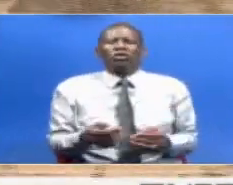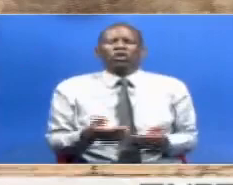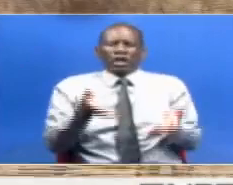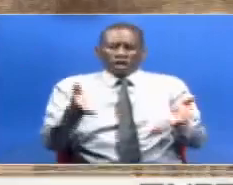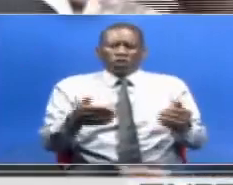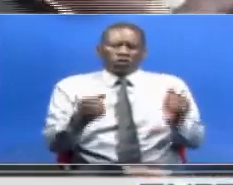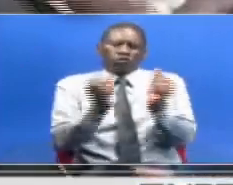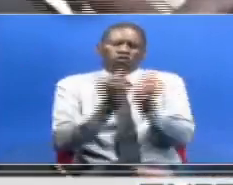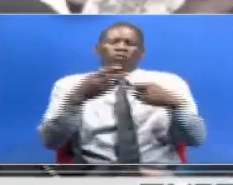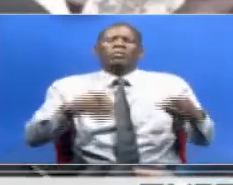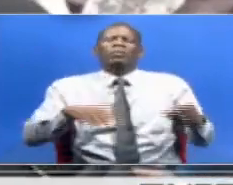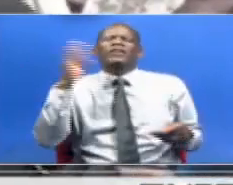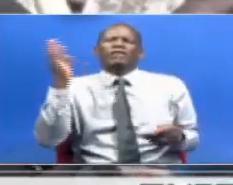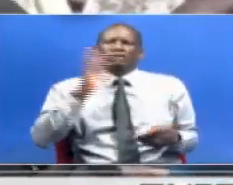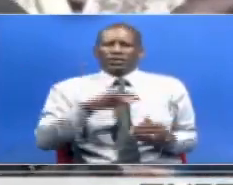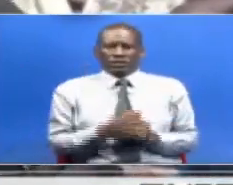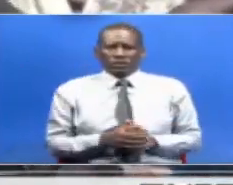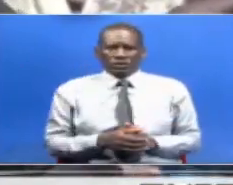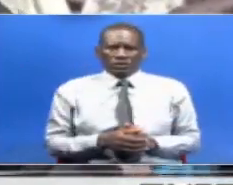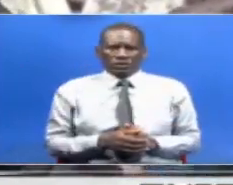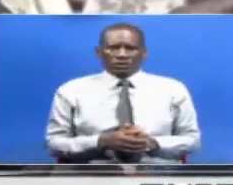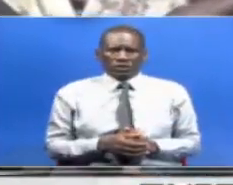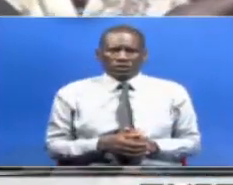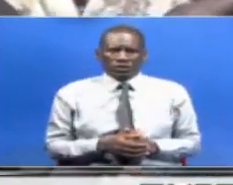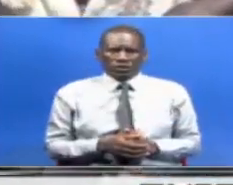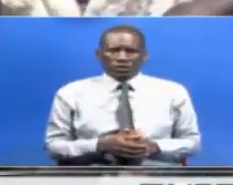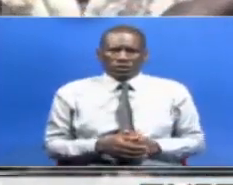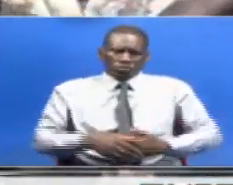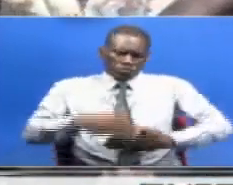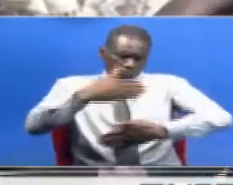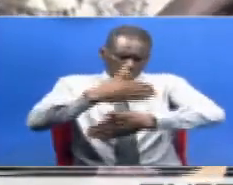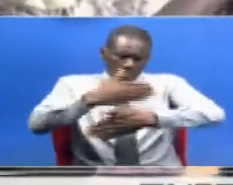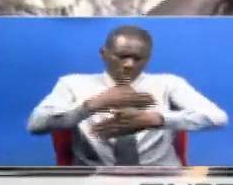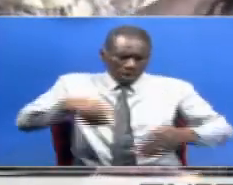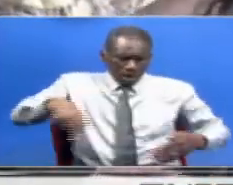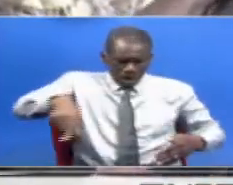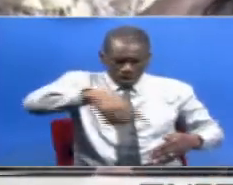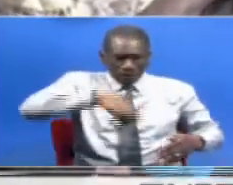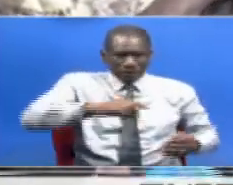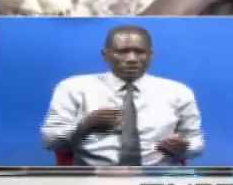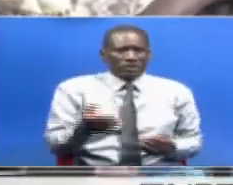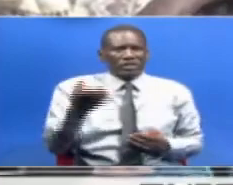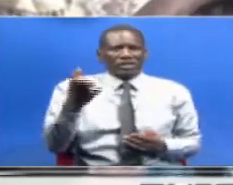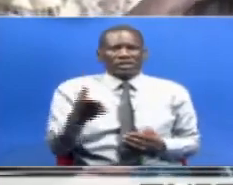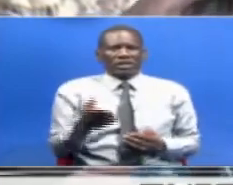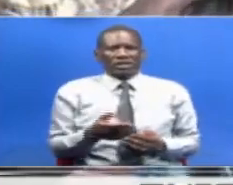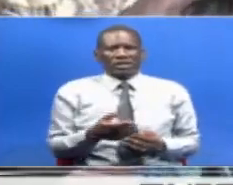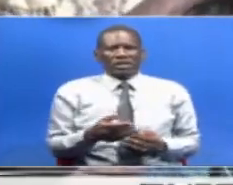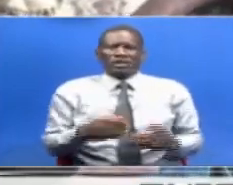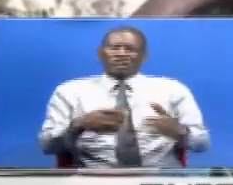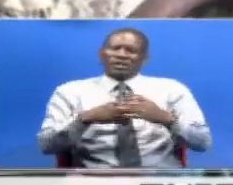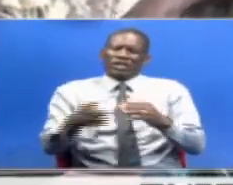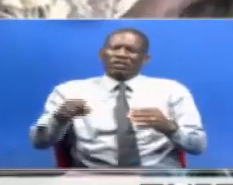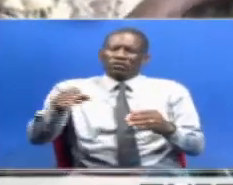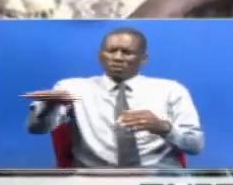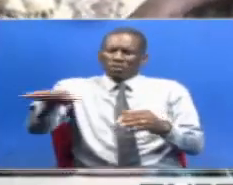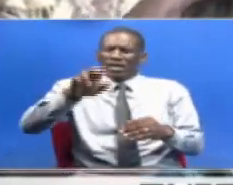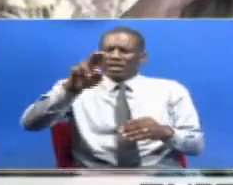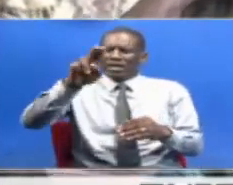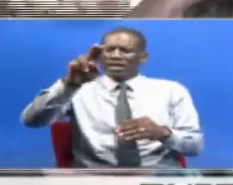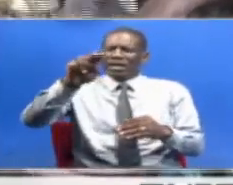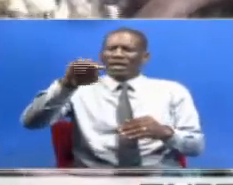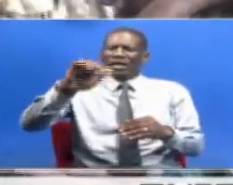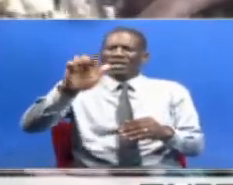watu 12. Ile paka yetu ni Nyali, kuanja ya Nyali